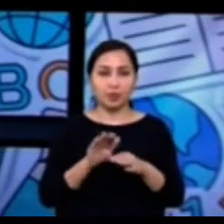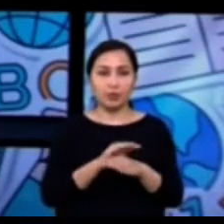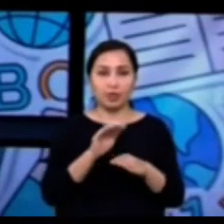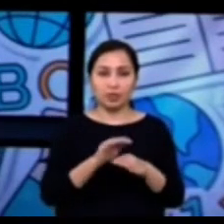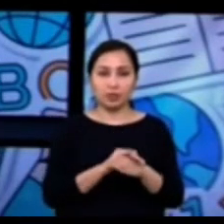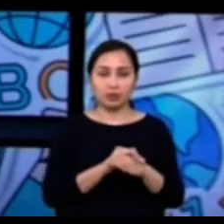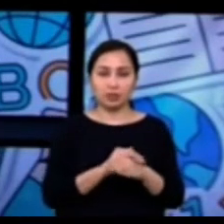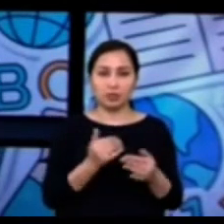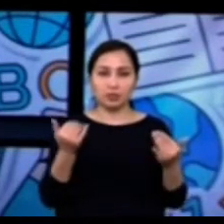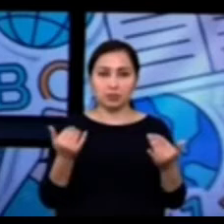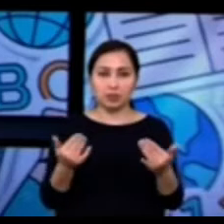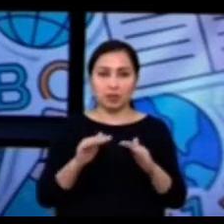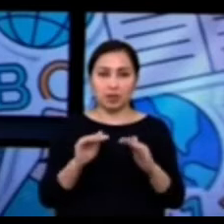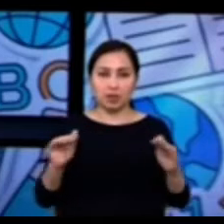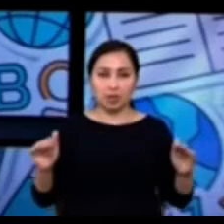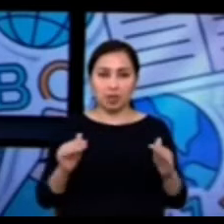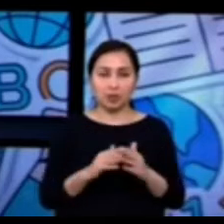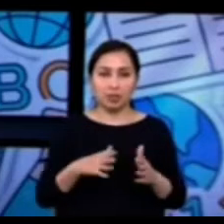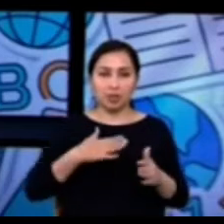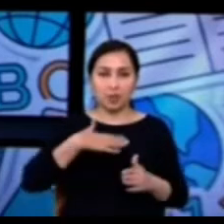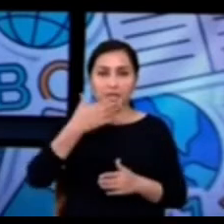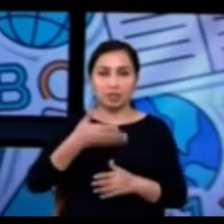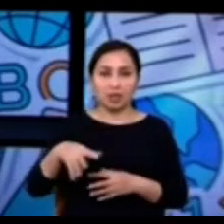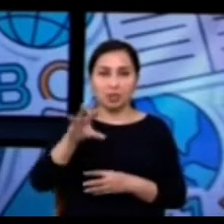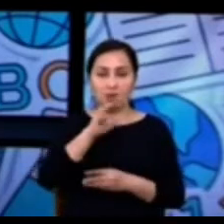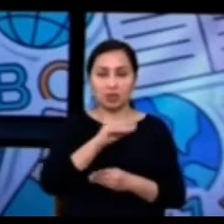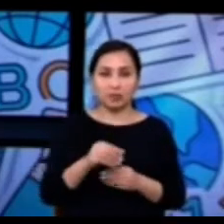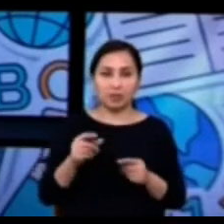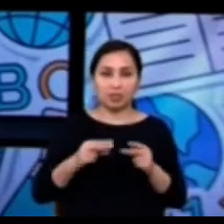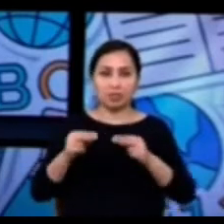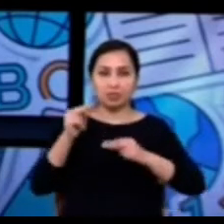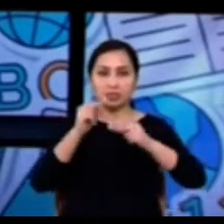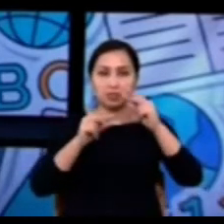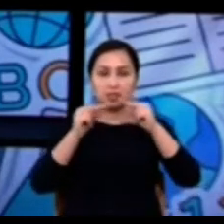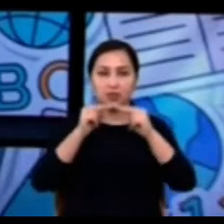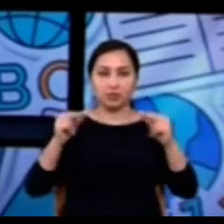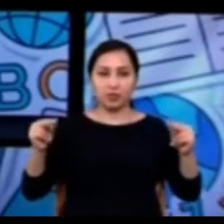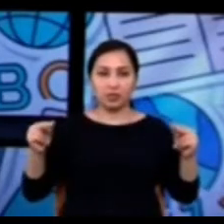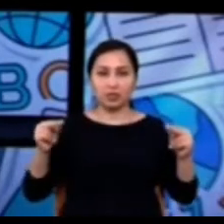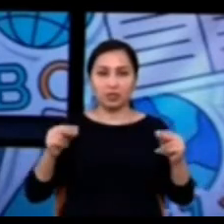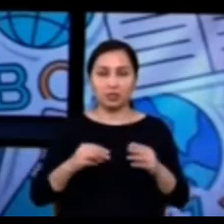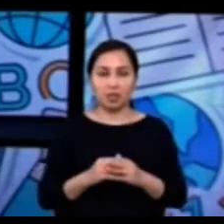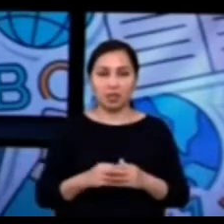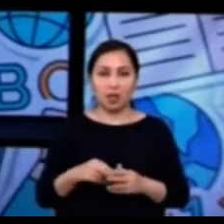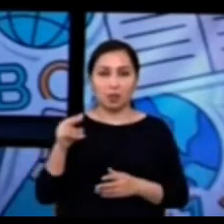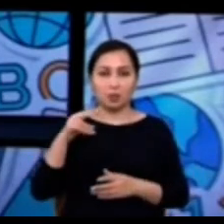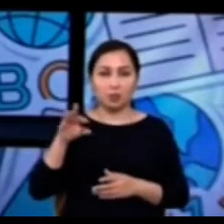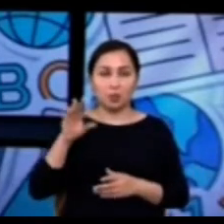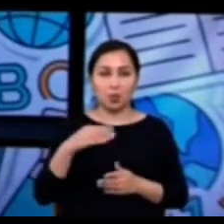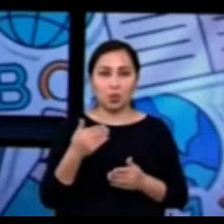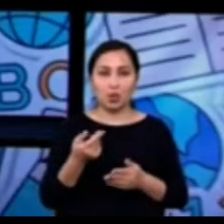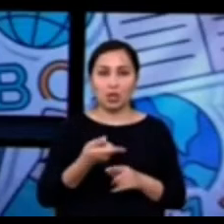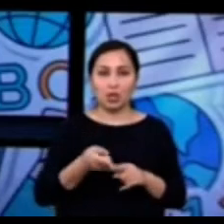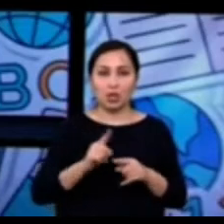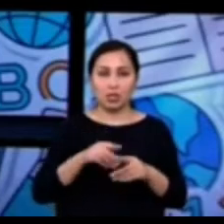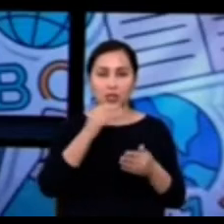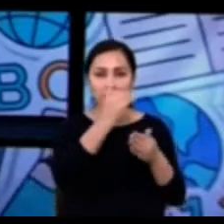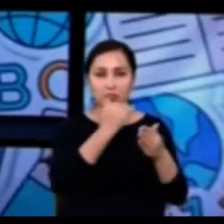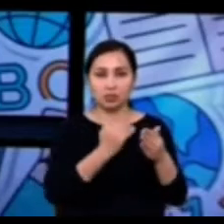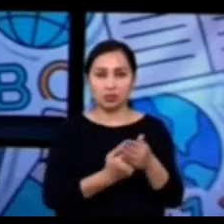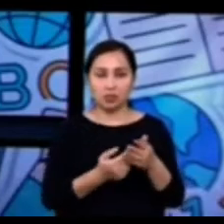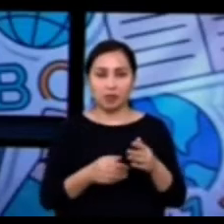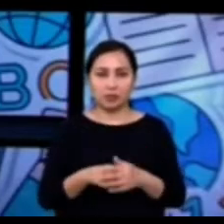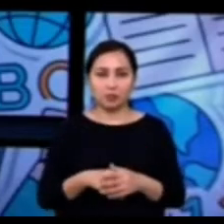Молодцы! А теперь, ребята, я предлагаю вам составить предложение по этой схеме к